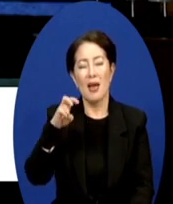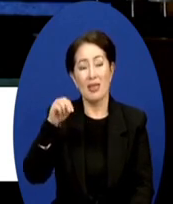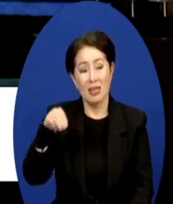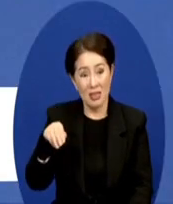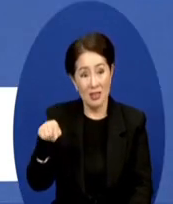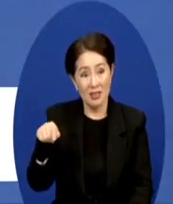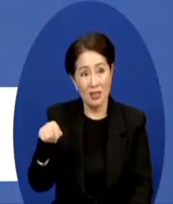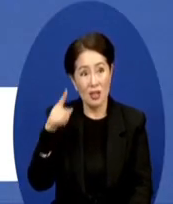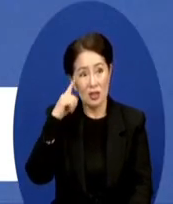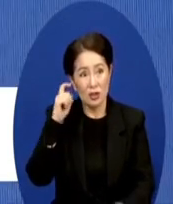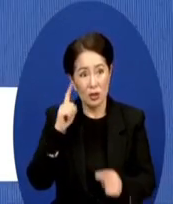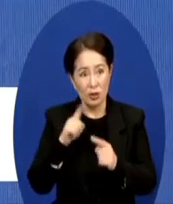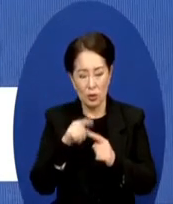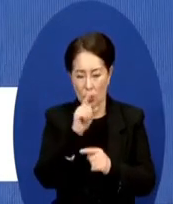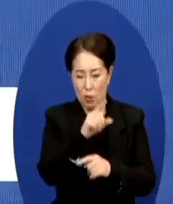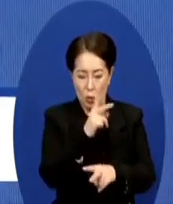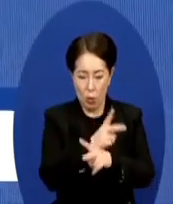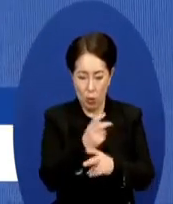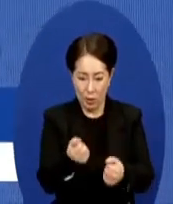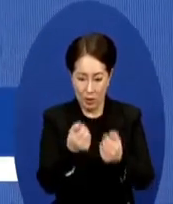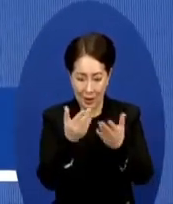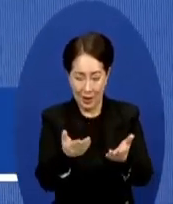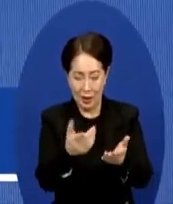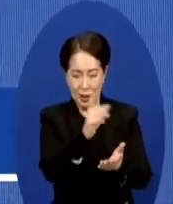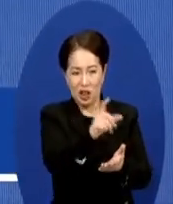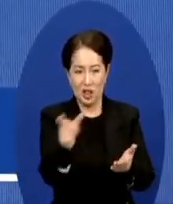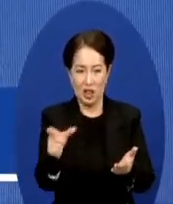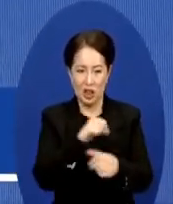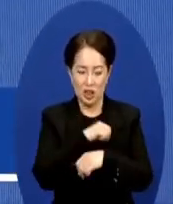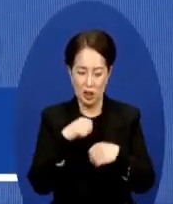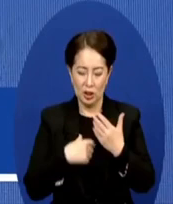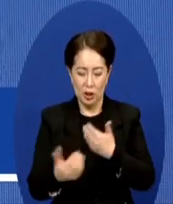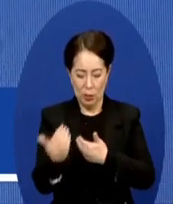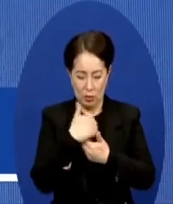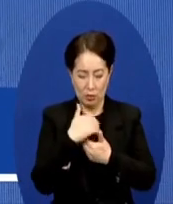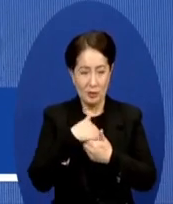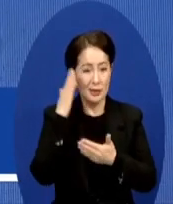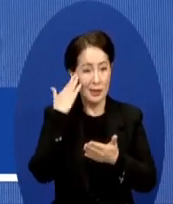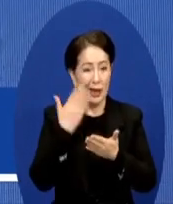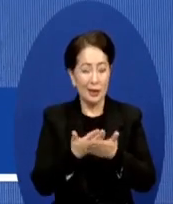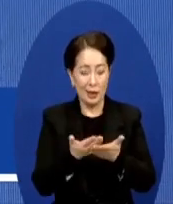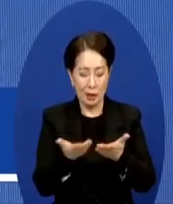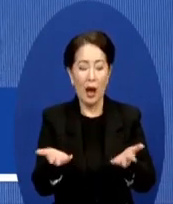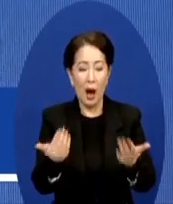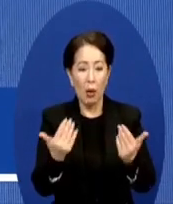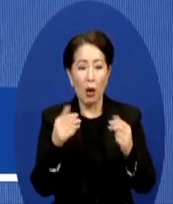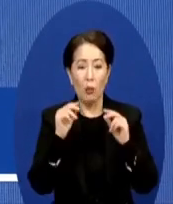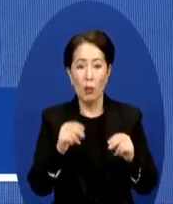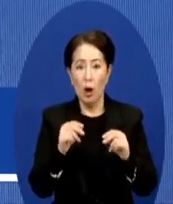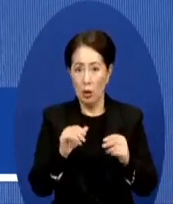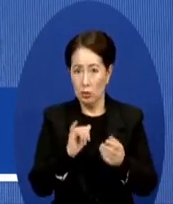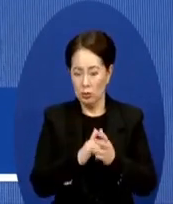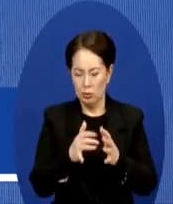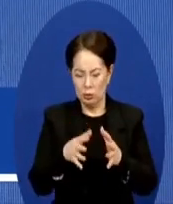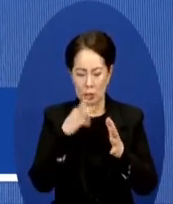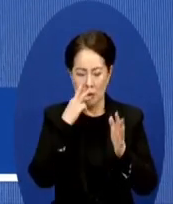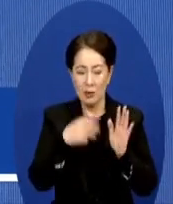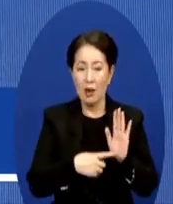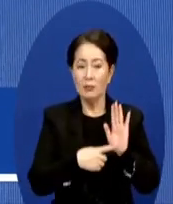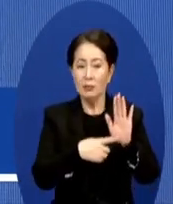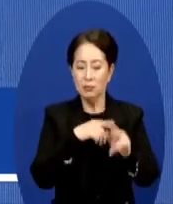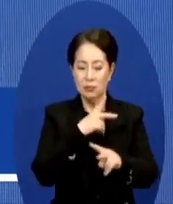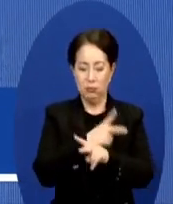үйл ажиллагаанд ард иргэдийнхээ оролцоог хангах нь. Хууль боловсруулахад хүртэл саналыг нь авдаг болно гэсэн юм шүү. Өргөн мэдүүлж